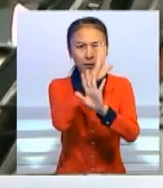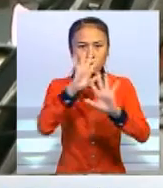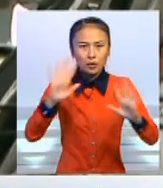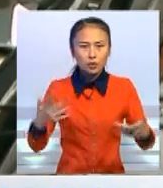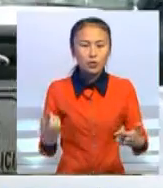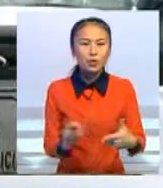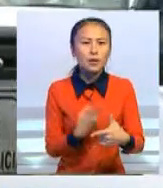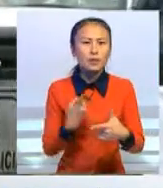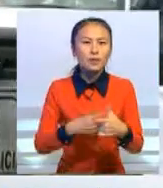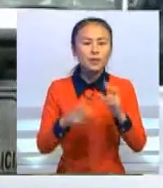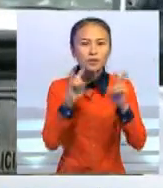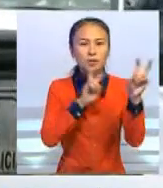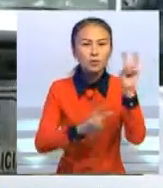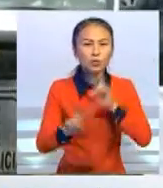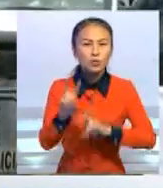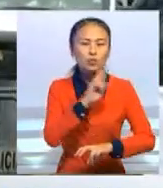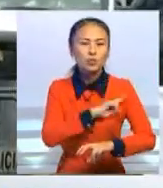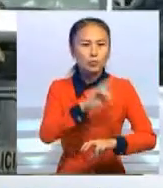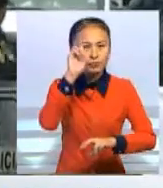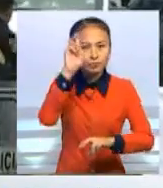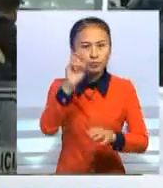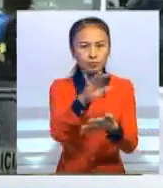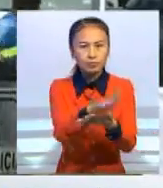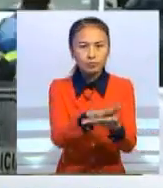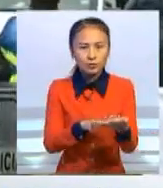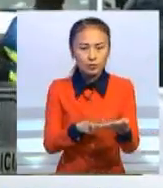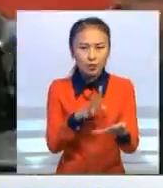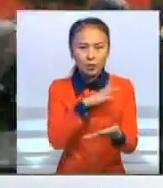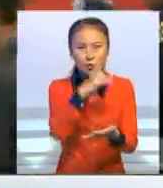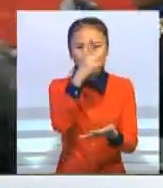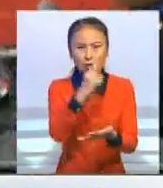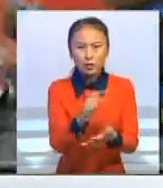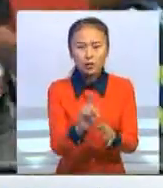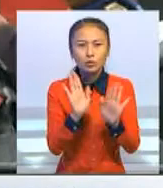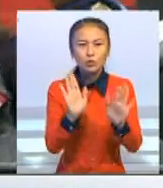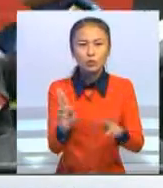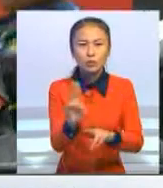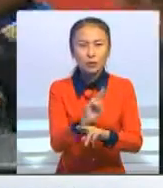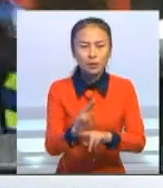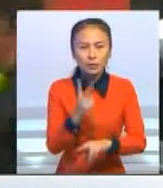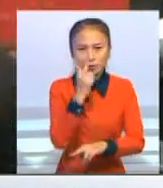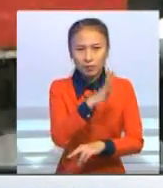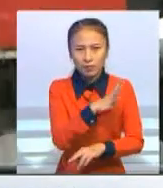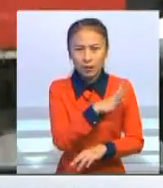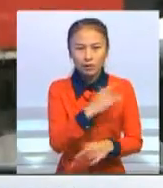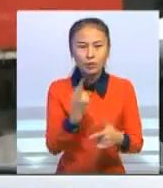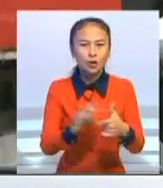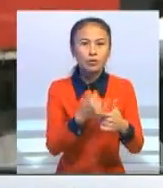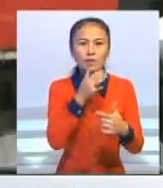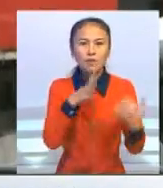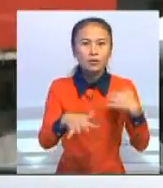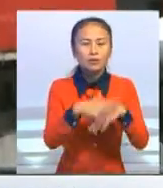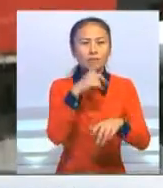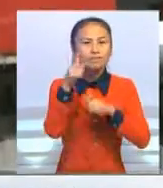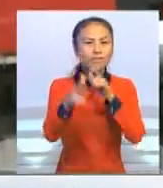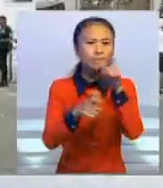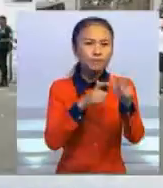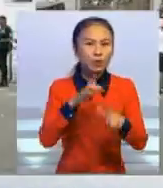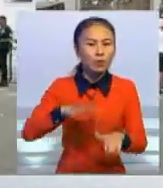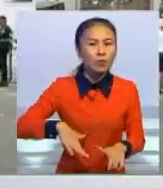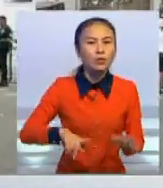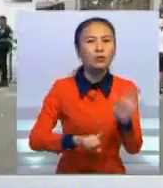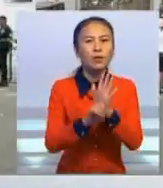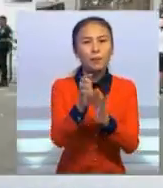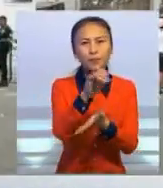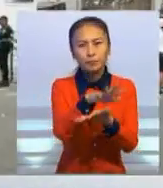Табиғи апаттан кейін ел билігі іздестіру құтқару жұмыстарын бастапқыда 3 күн ғана жүргізетін мәлімдеген. Алайда халықтың наразылығынан соң